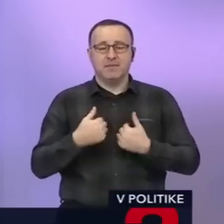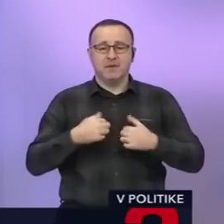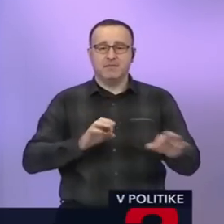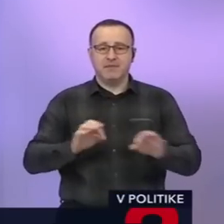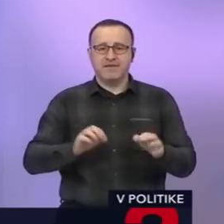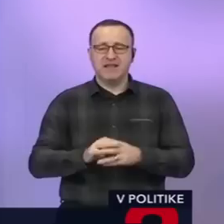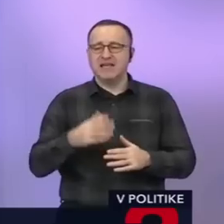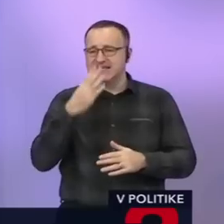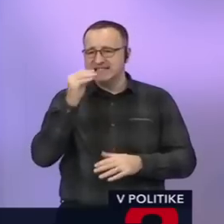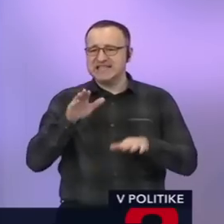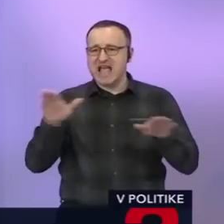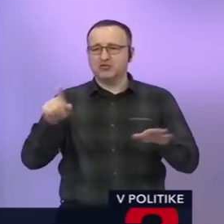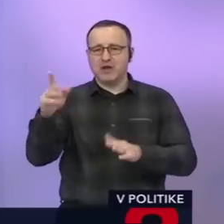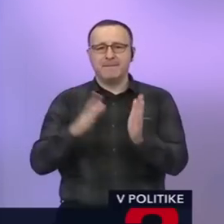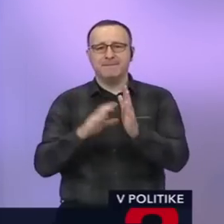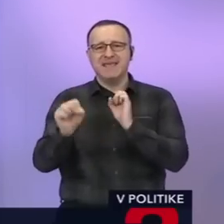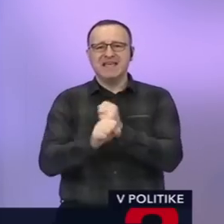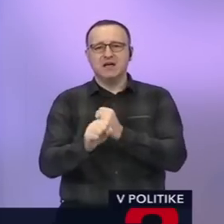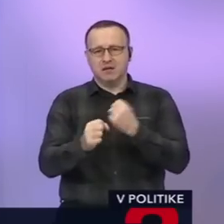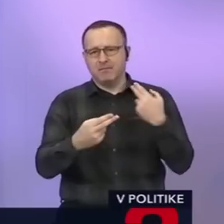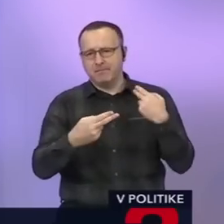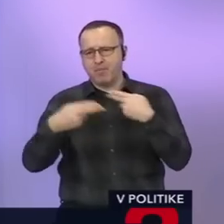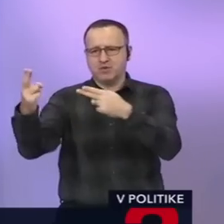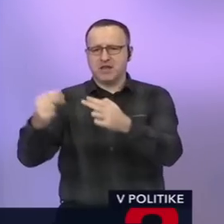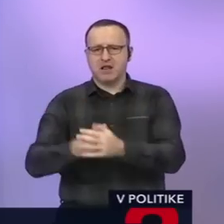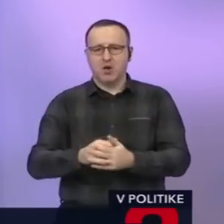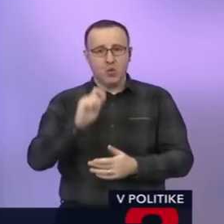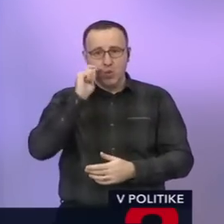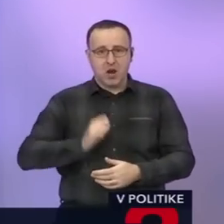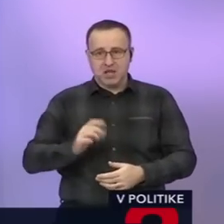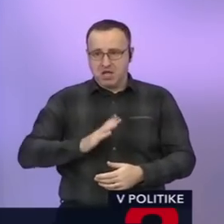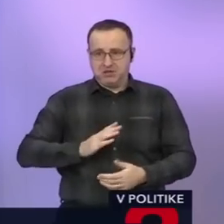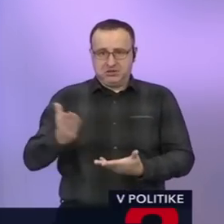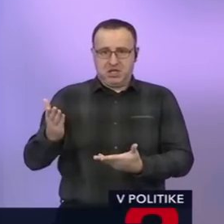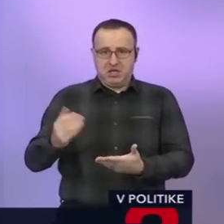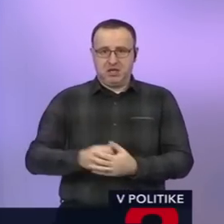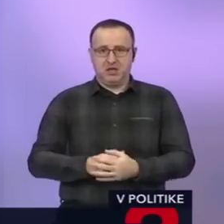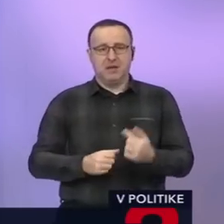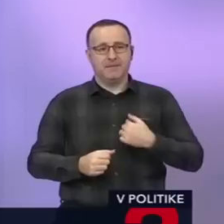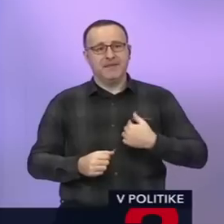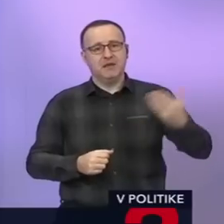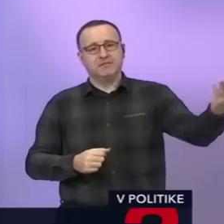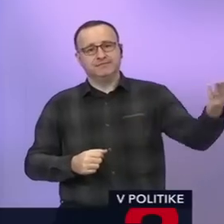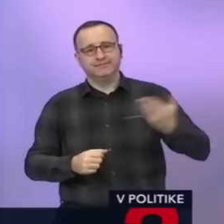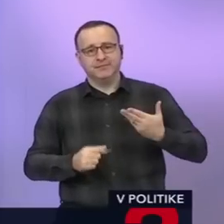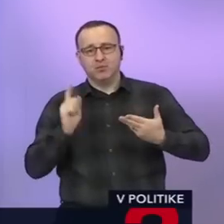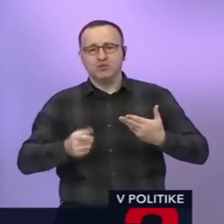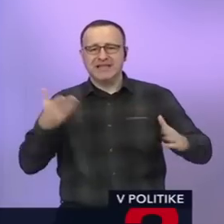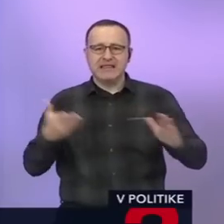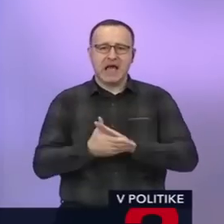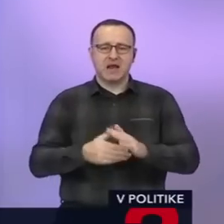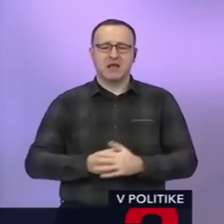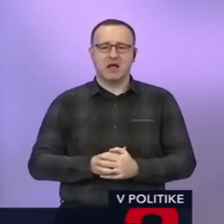tie MIGy poslať za predpokladu, že ich Ukrajinci chcú a že dostaneme nejakú formu náhrady za to, či už vo